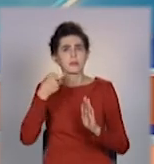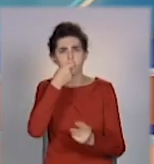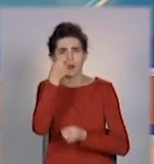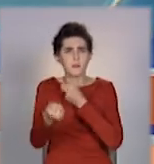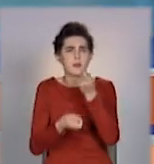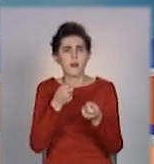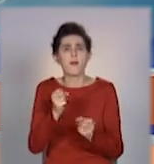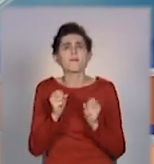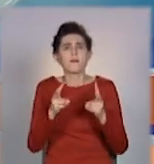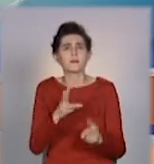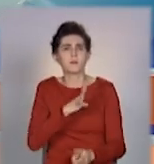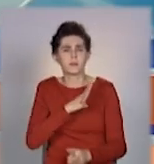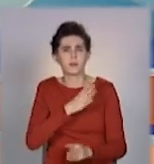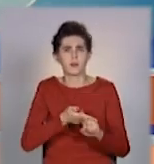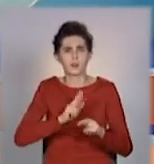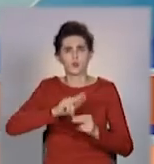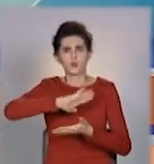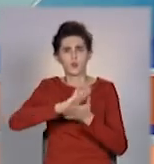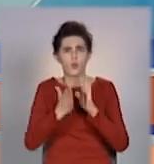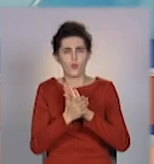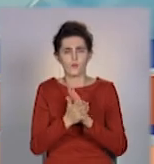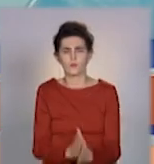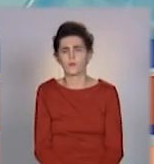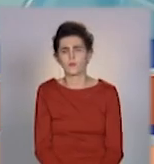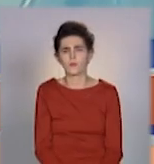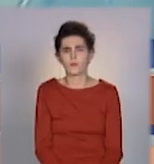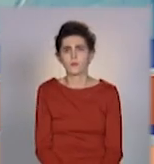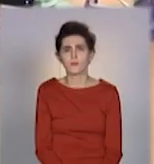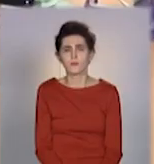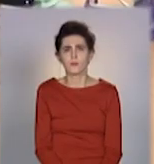І побачили, в яких умовах утримують псів.